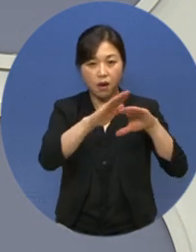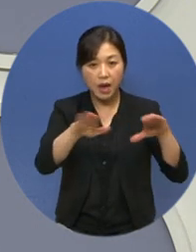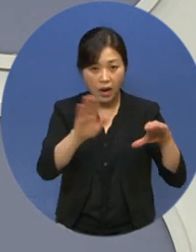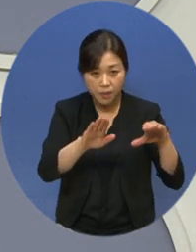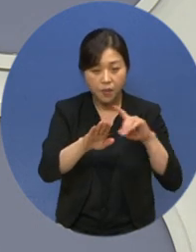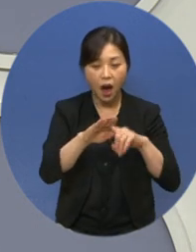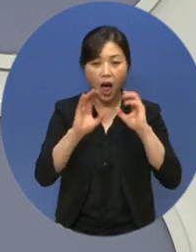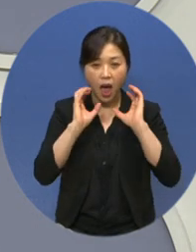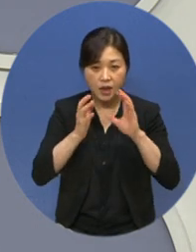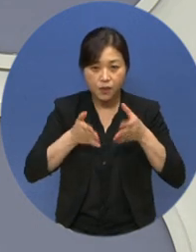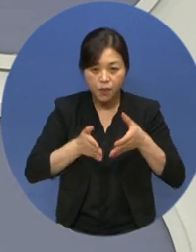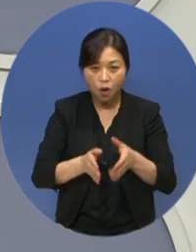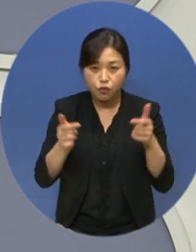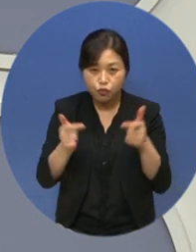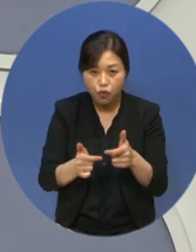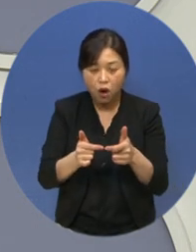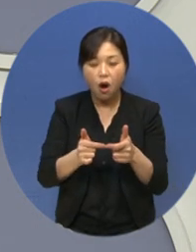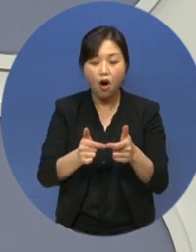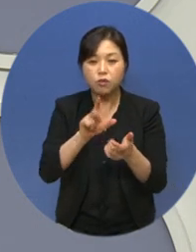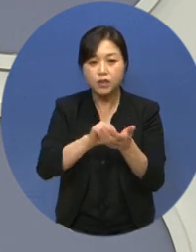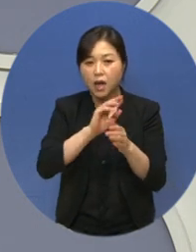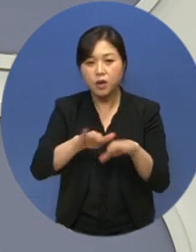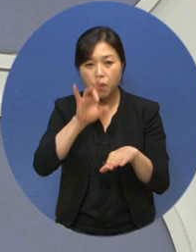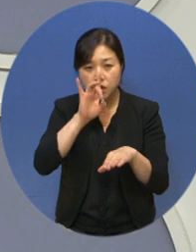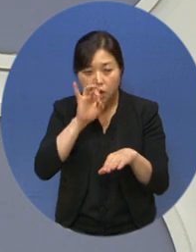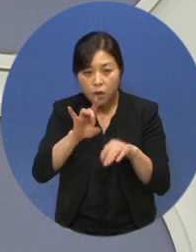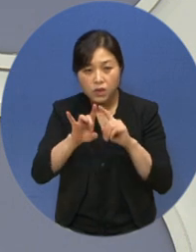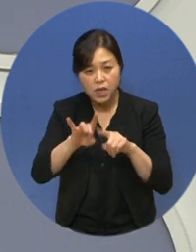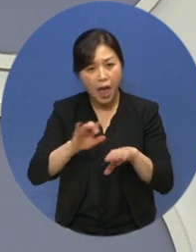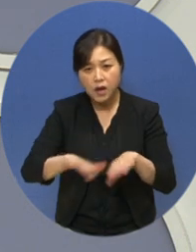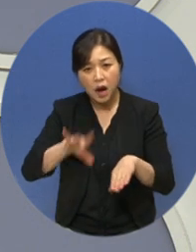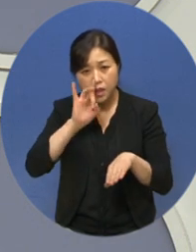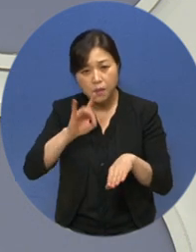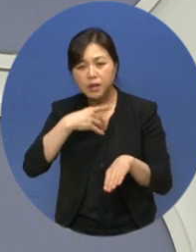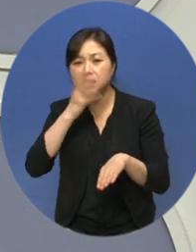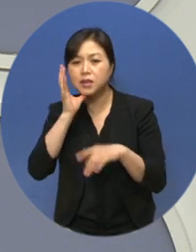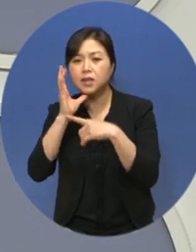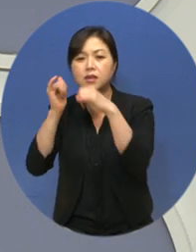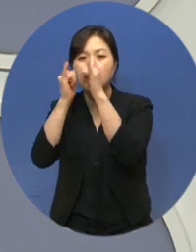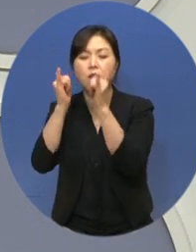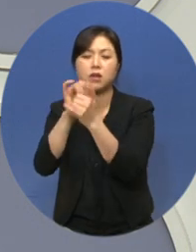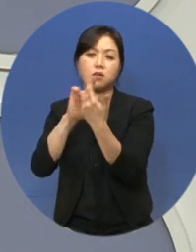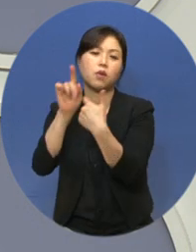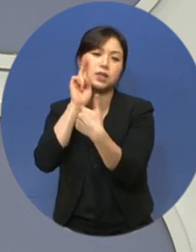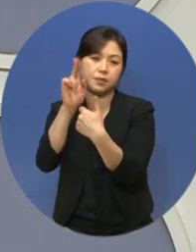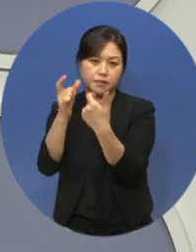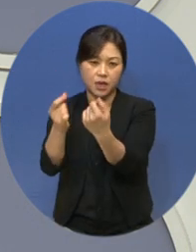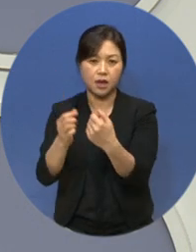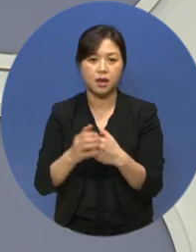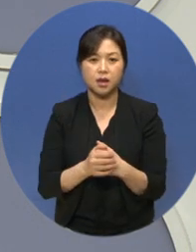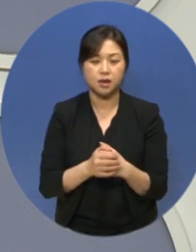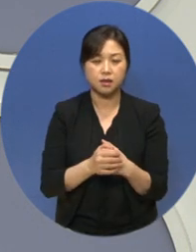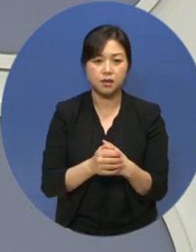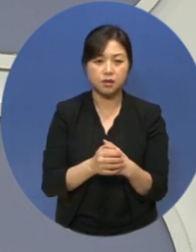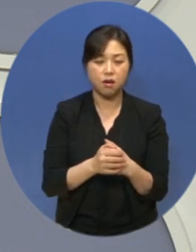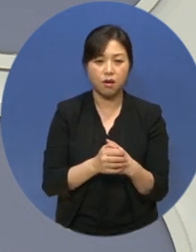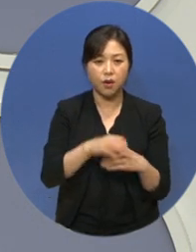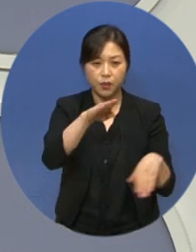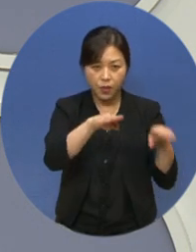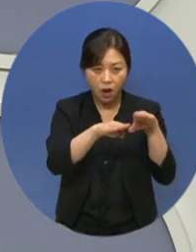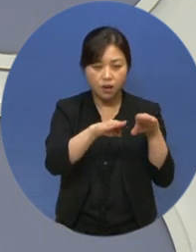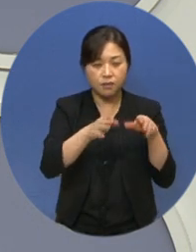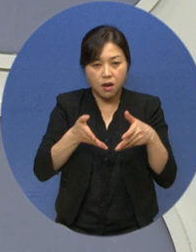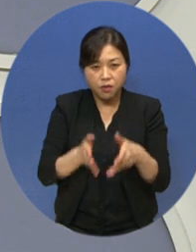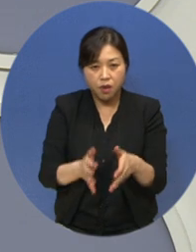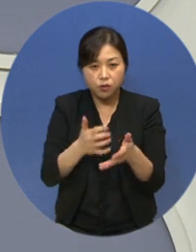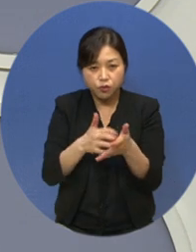저출산 문제 극복이 안 되면 고룡 안심하실 수 밖에 없는 거 아니겠습니까 그래서 이런 사이 양극화 를 통해서 저축 쌀 그 볼 통해서 고려한